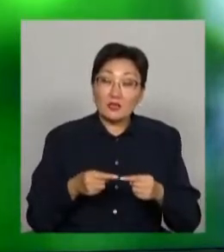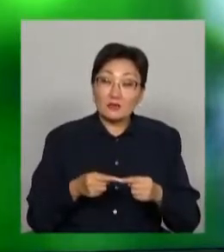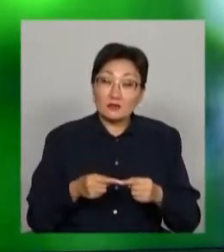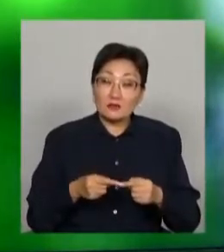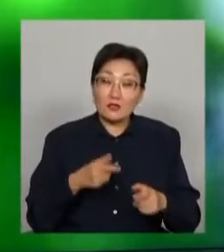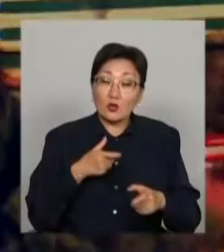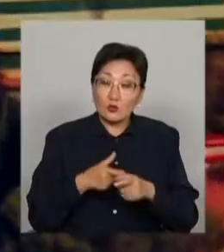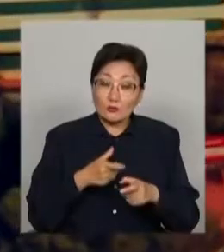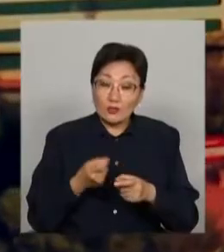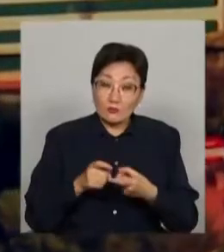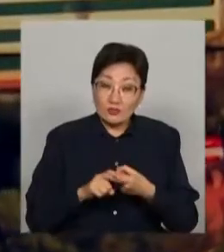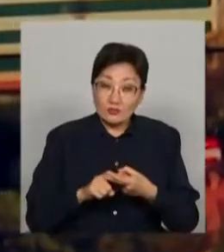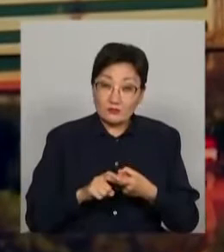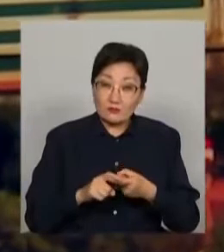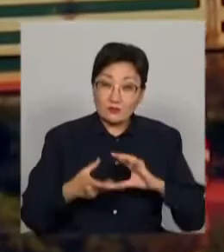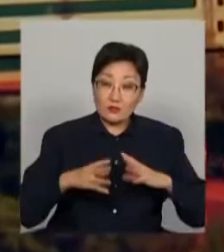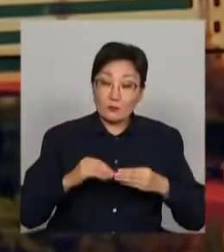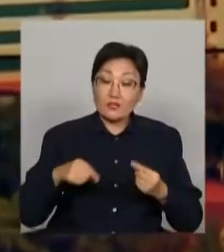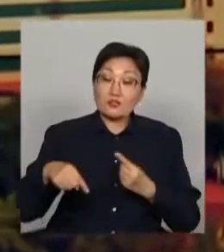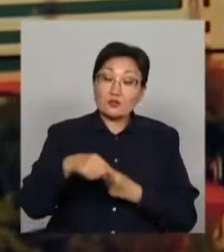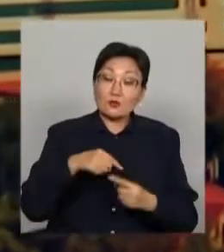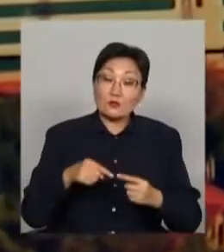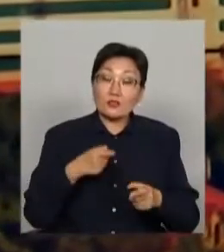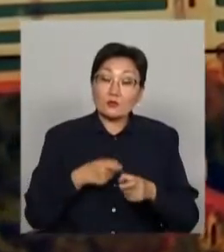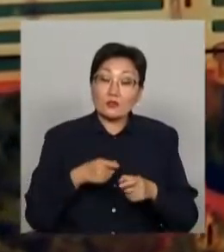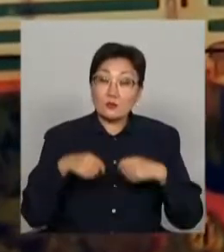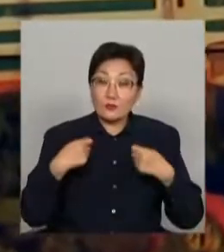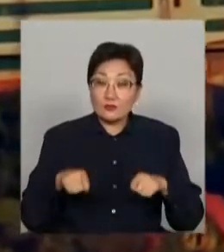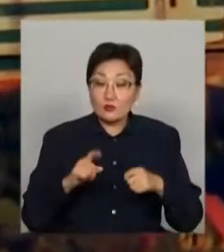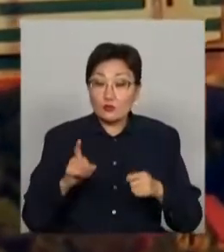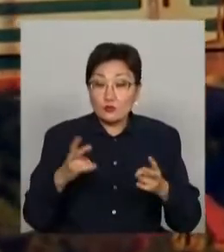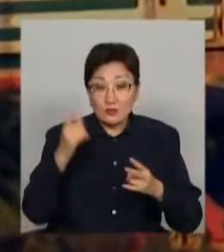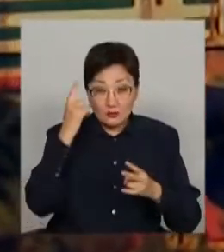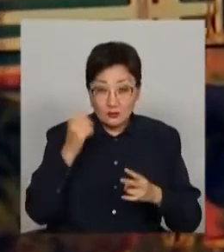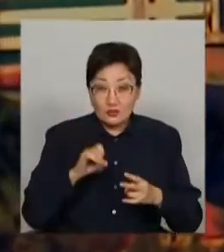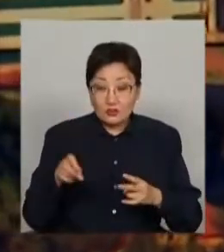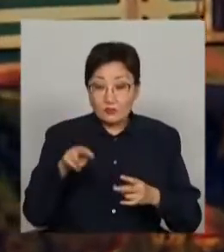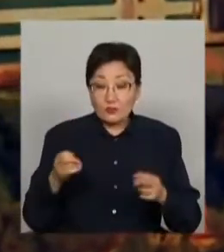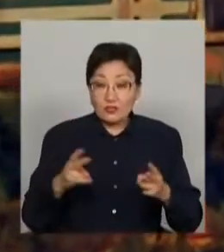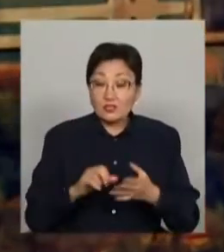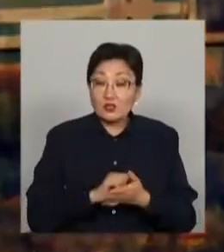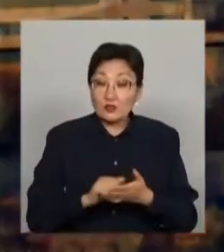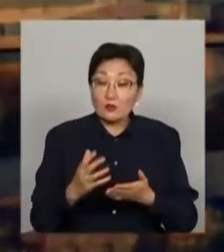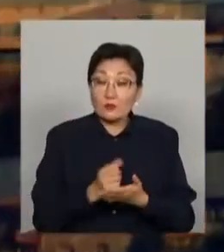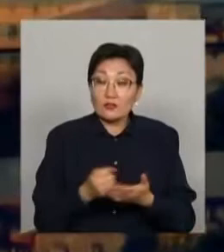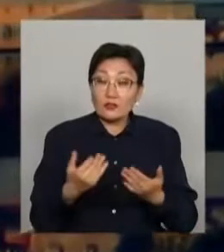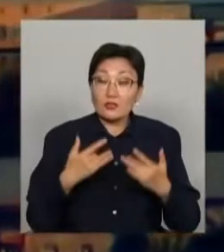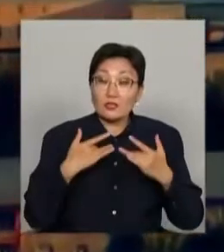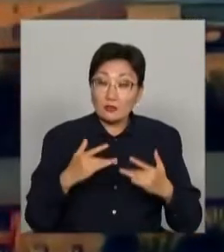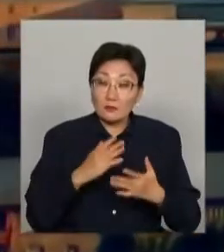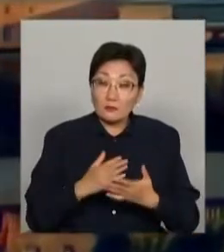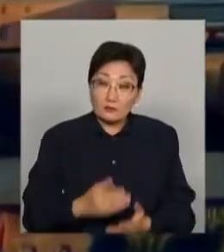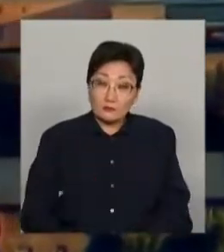Әрине. Айта кетіңізші, жалпы кәсіпкерлер алкоголь өнімдерін сату үшін нені білу керек, және қажетті құжаттарды алу үшін қандай талаптар